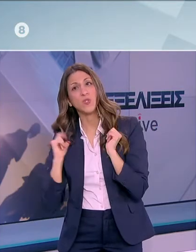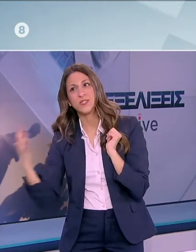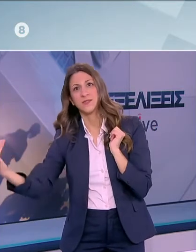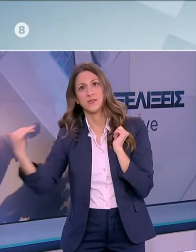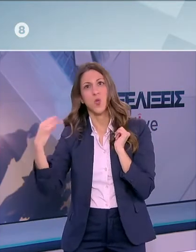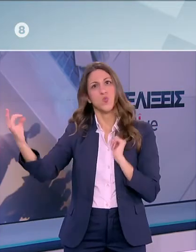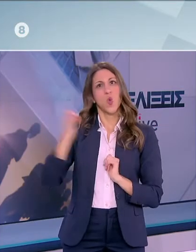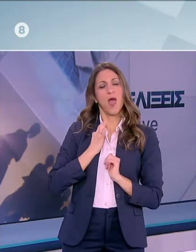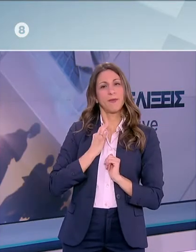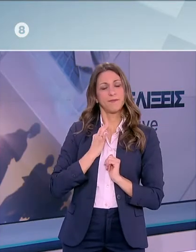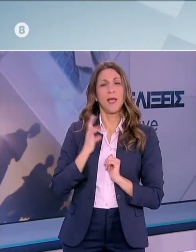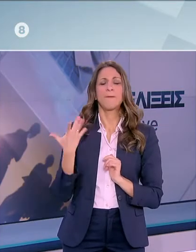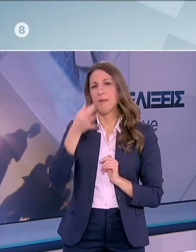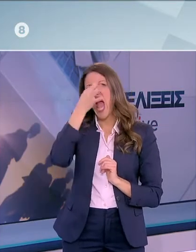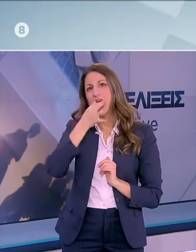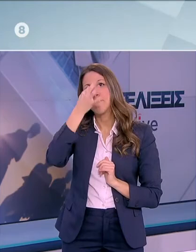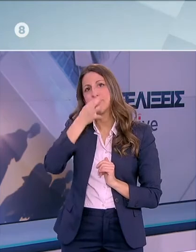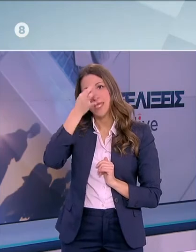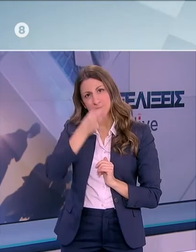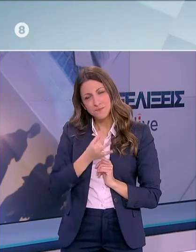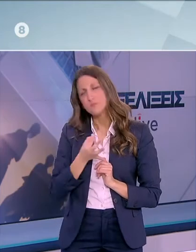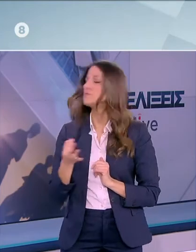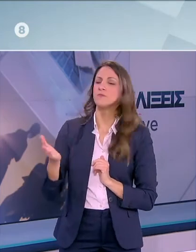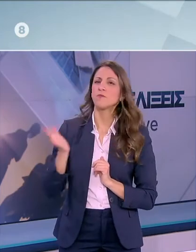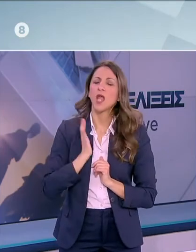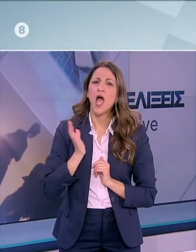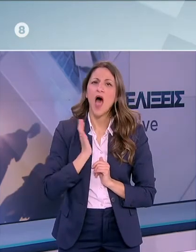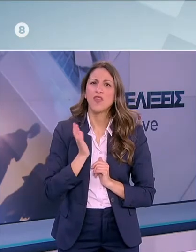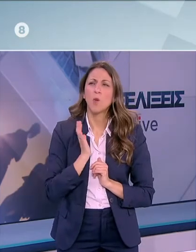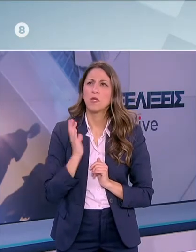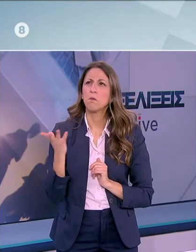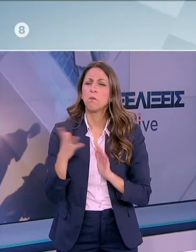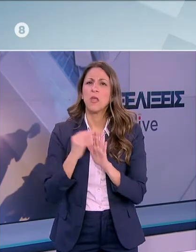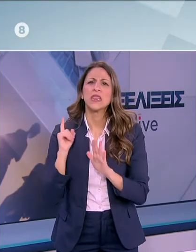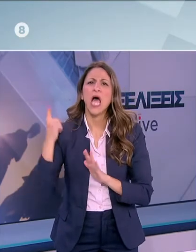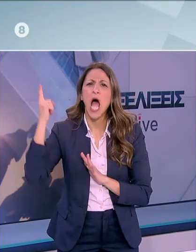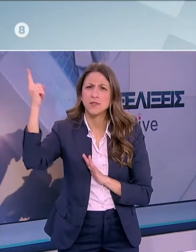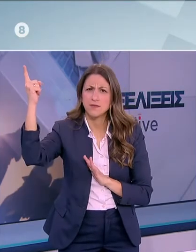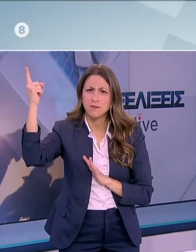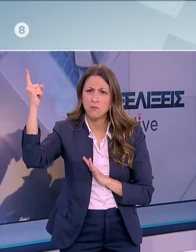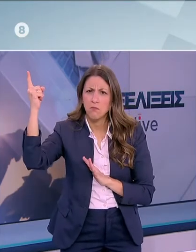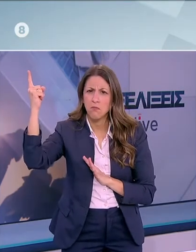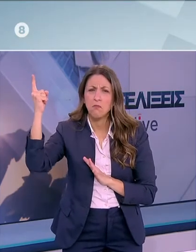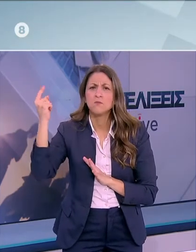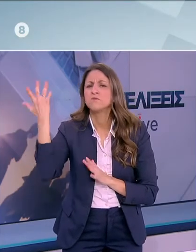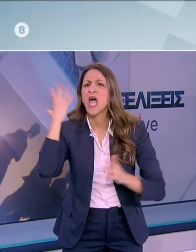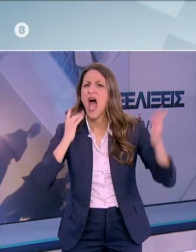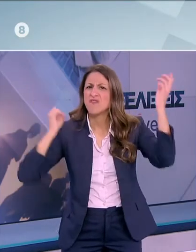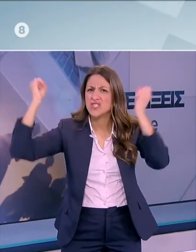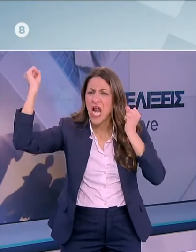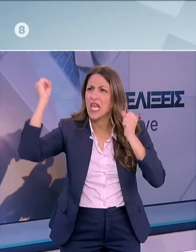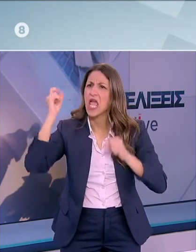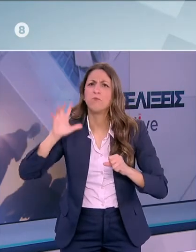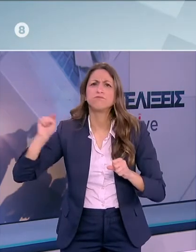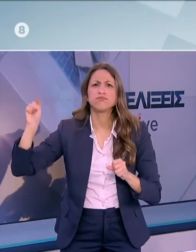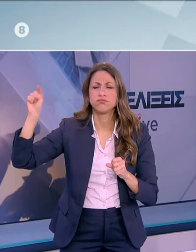περιστατικά γρήπης από συμπολίτες μας, ανθρώπους οι οποίοι ταξιδεύουν από την Αυστραλία και άλλες περιοχές του